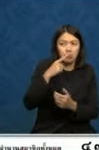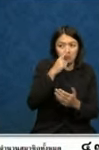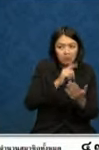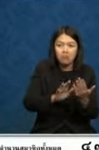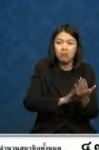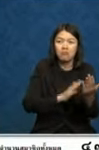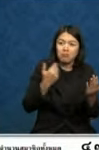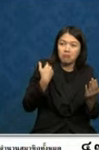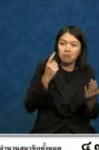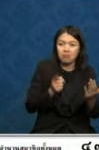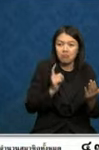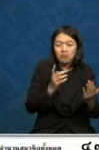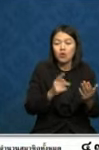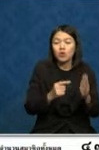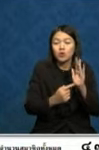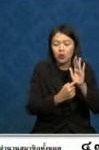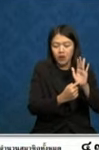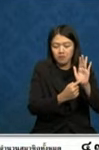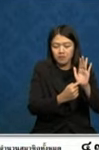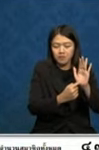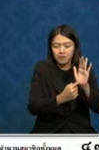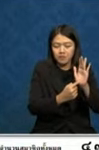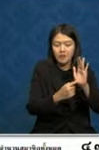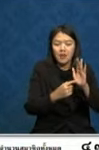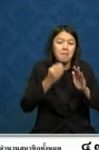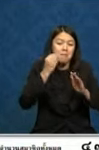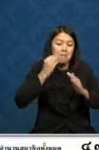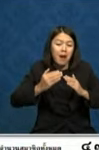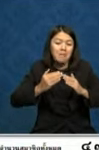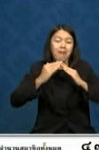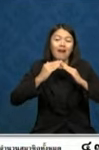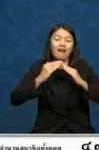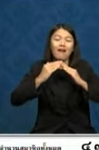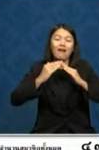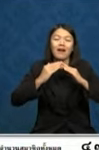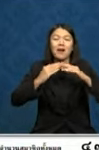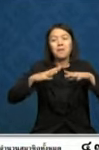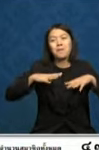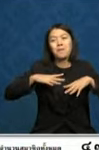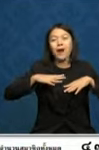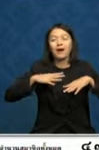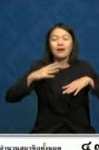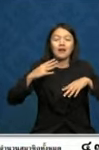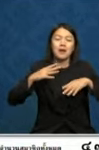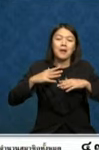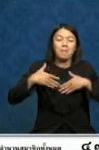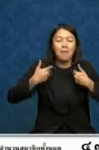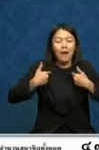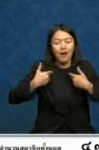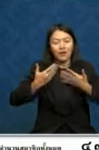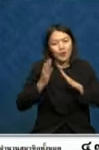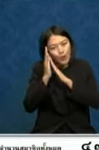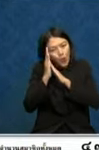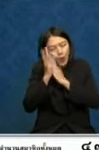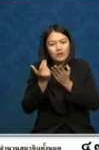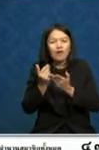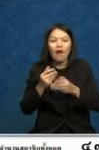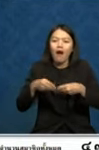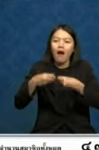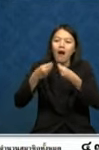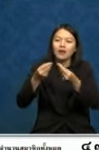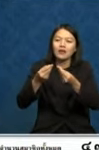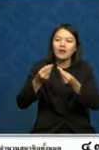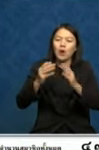งหรือไม่นะครับอย่างเช่นไปสร้างบ้านพักตากอากาศอย่างนี้ครับไปสร้างบ้านพักให้แ